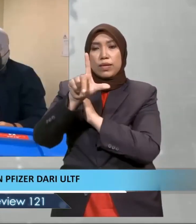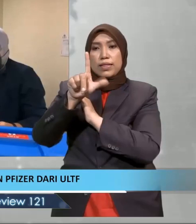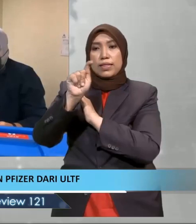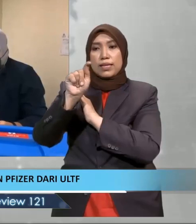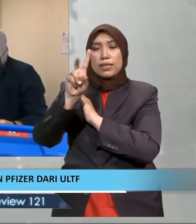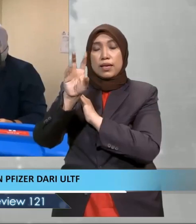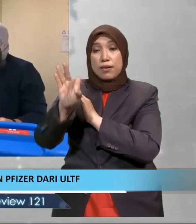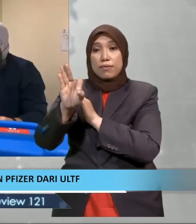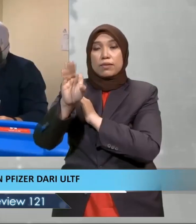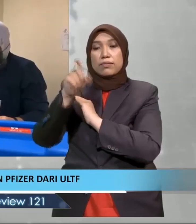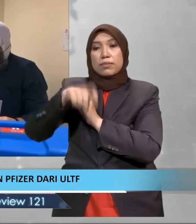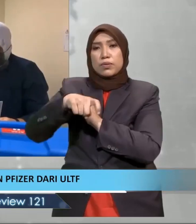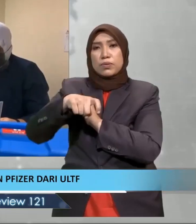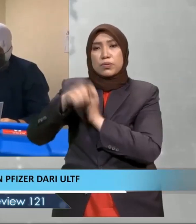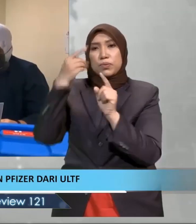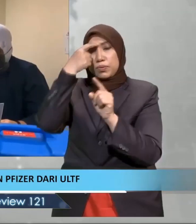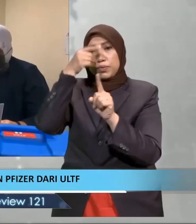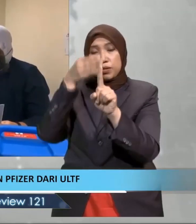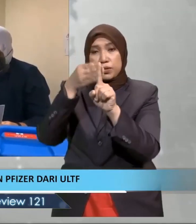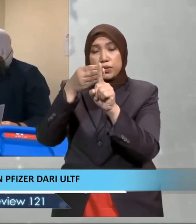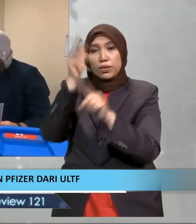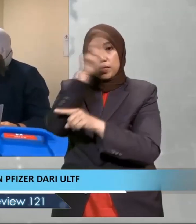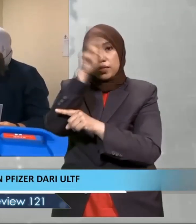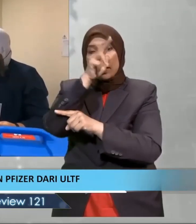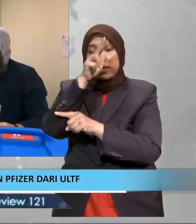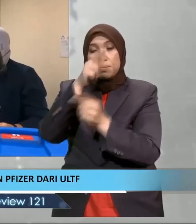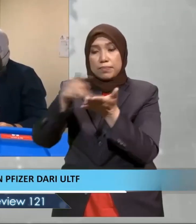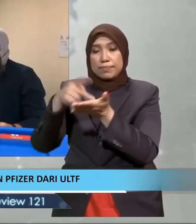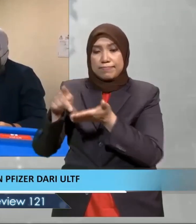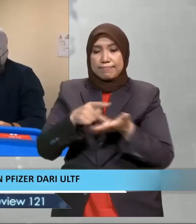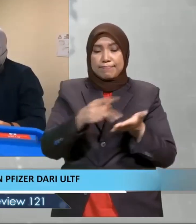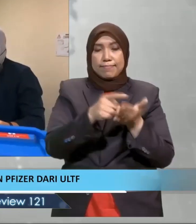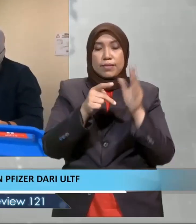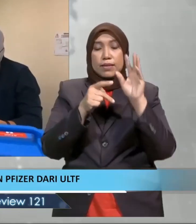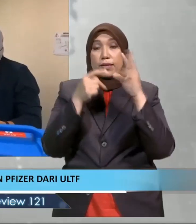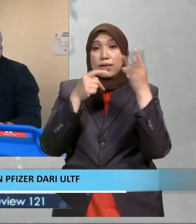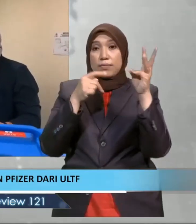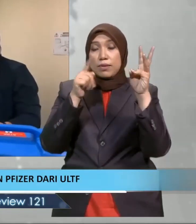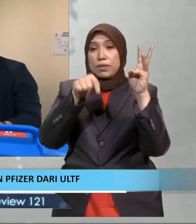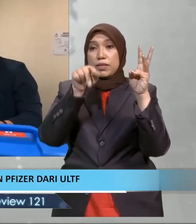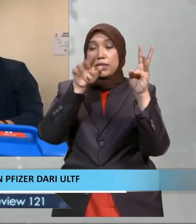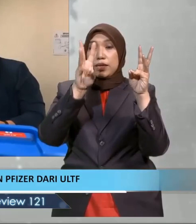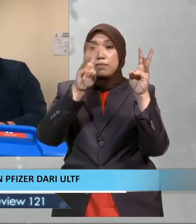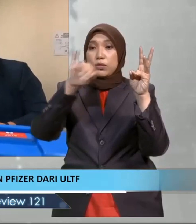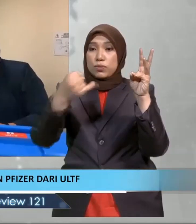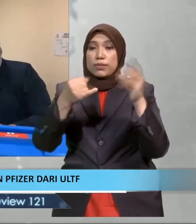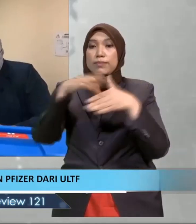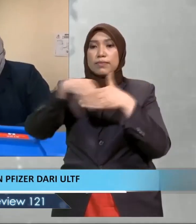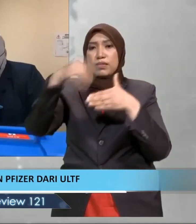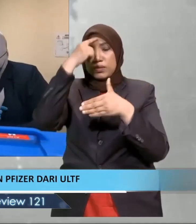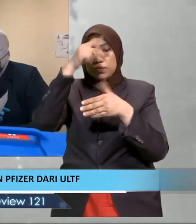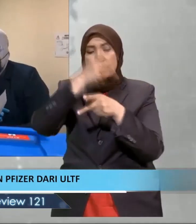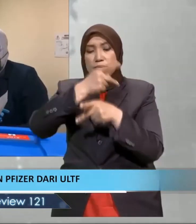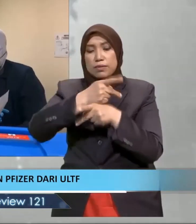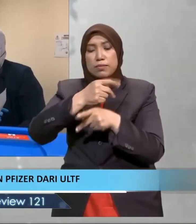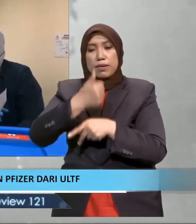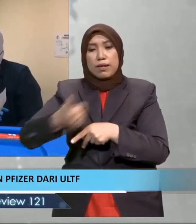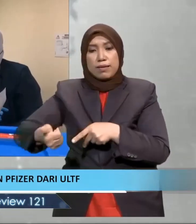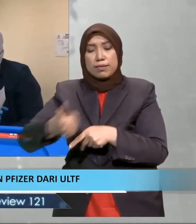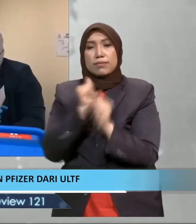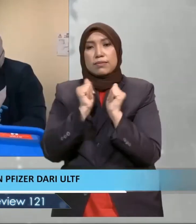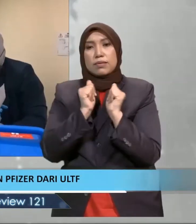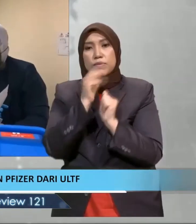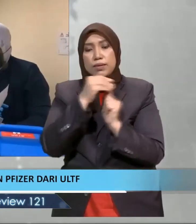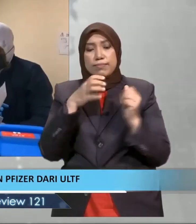diperlukan. Untuk tujuan itu, kerajaan membelanjakan 16.6 juta ringgit bagi peralatan penyimpanan sejuk beku